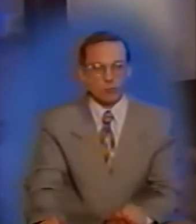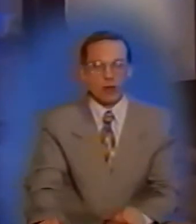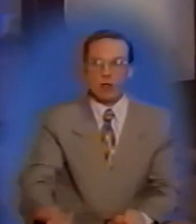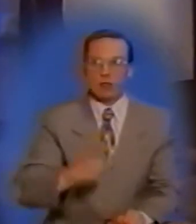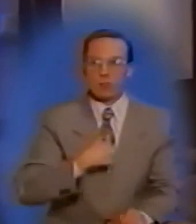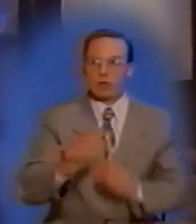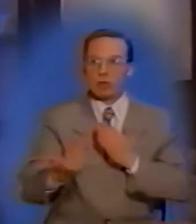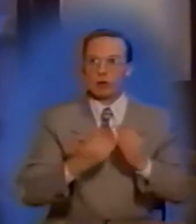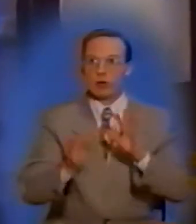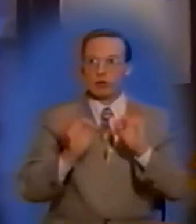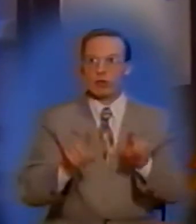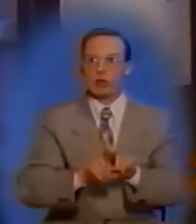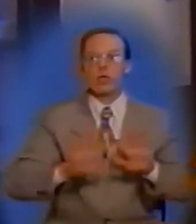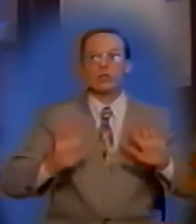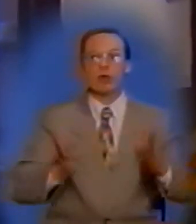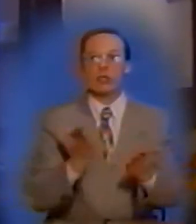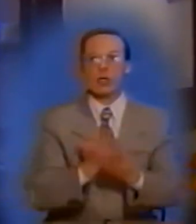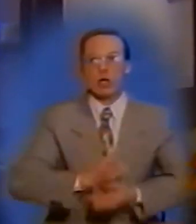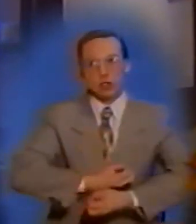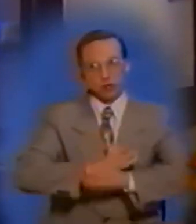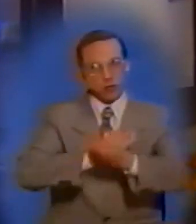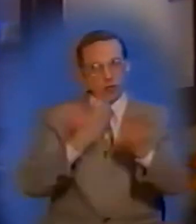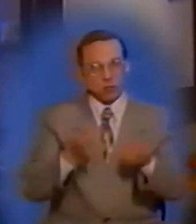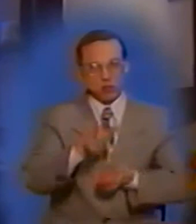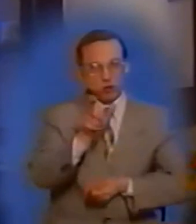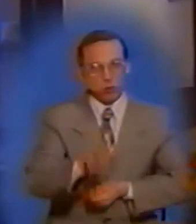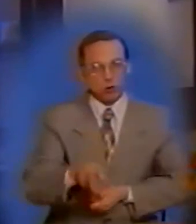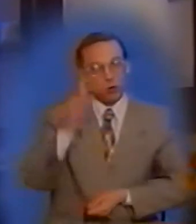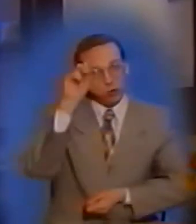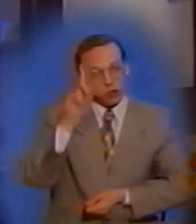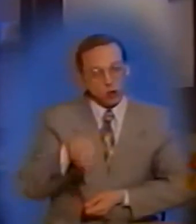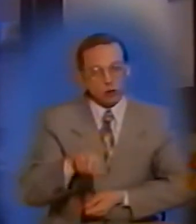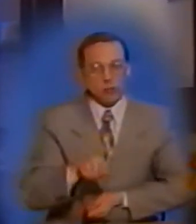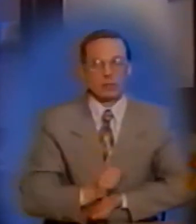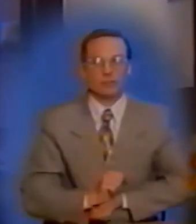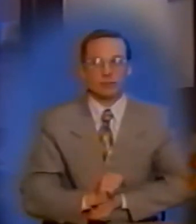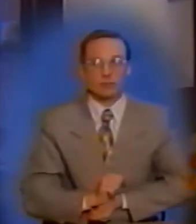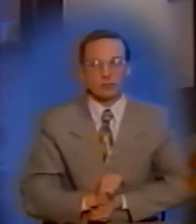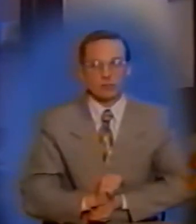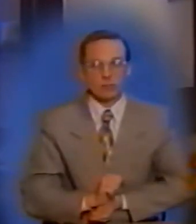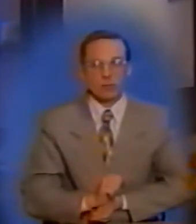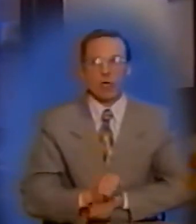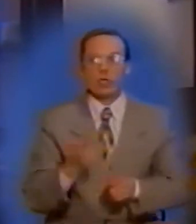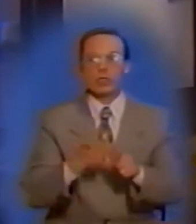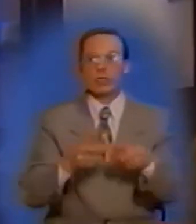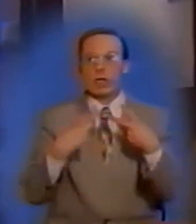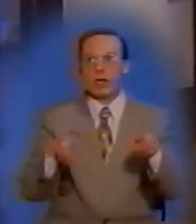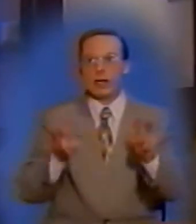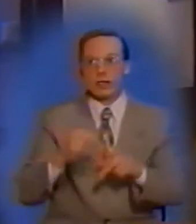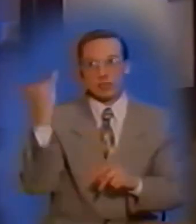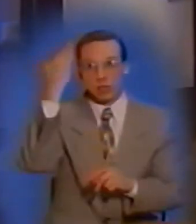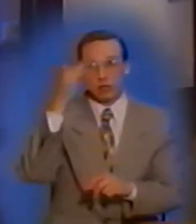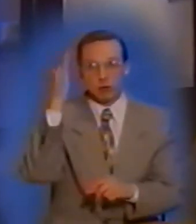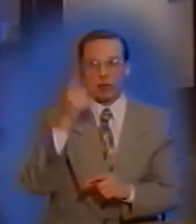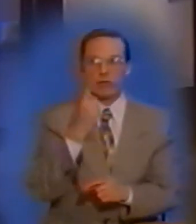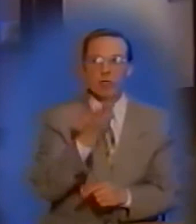Man atrodo, šitoje situacijoje yra labai svarbu švietimas ir žmonių žinojimas. Ir tada nereikės galvoti, kad viena